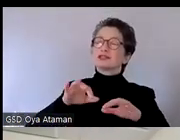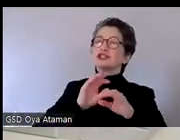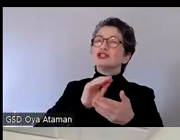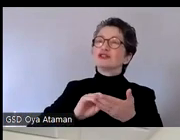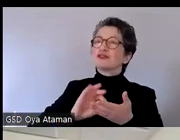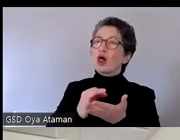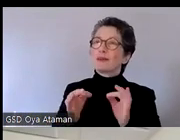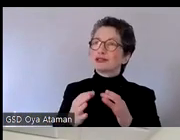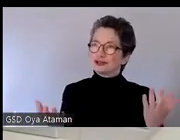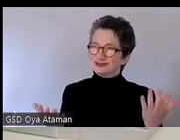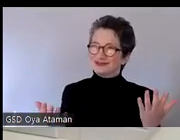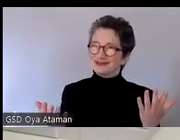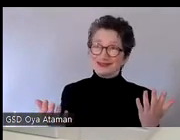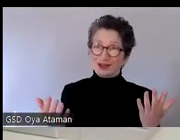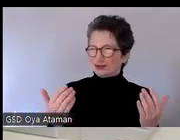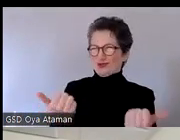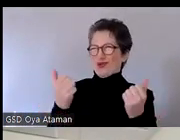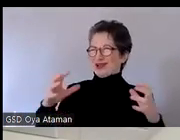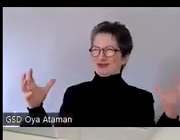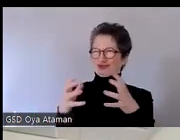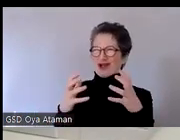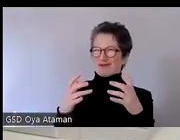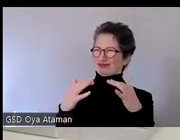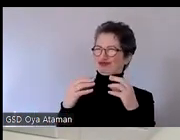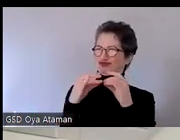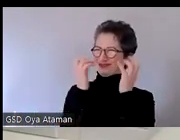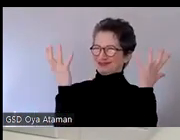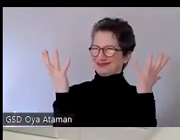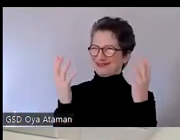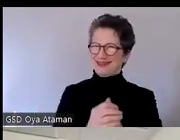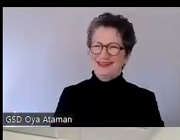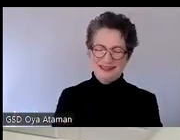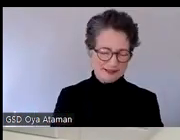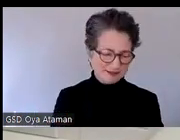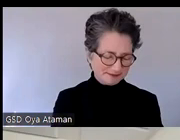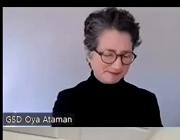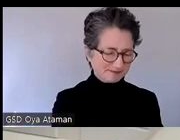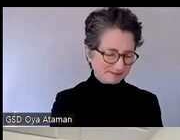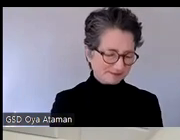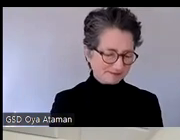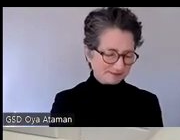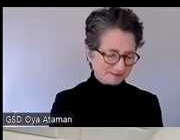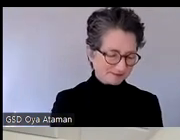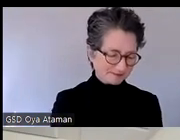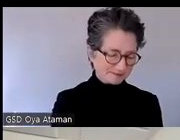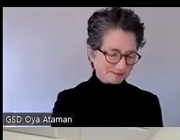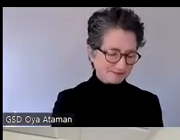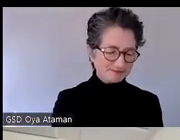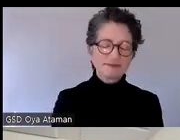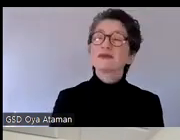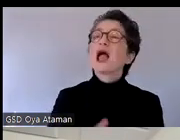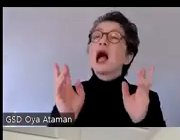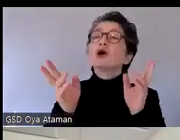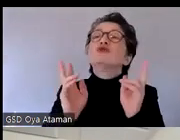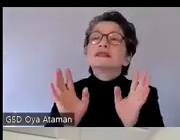dass wir hier einfach zusammen was machen können. Ja, so viel zu IAP Dach. Übrigens, wir duzen